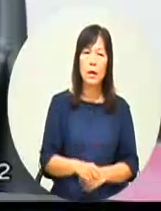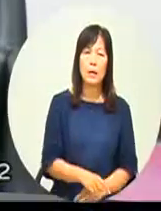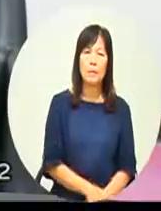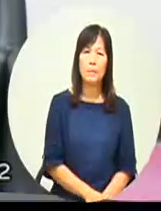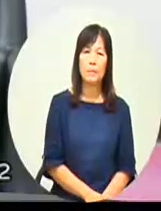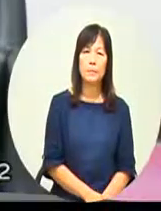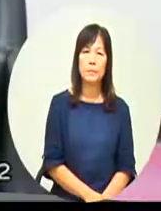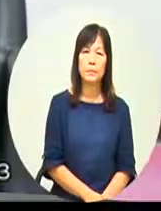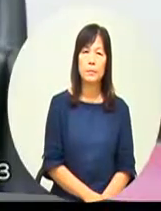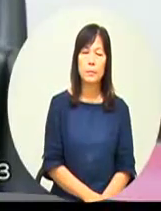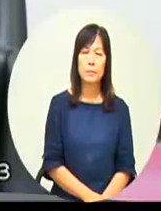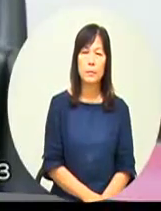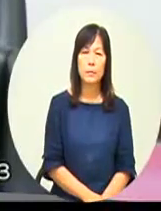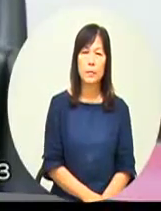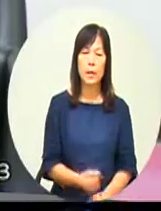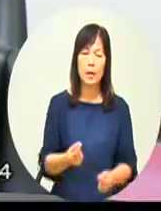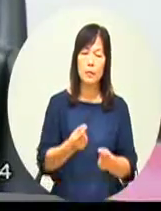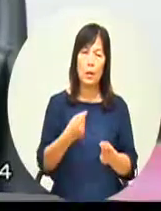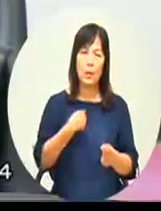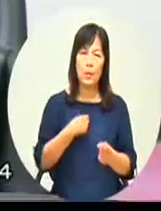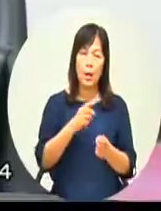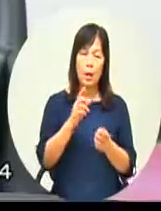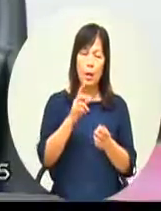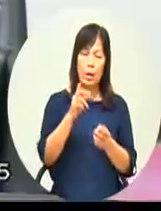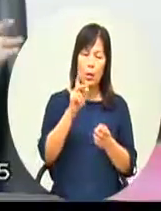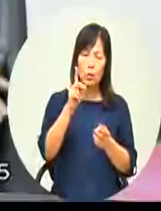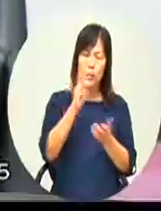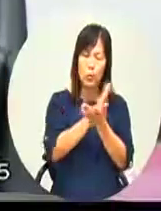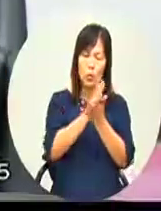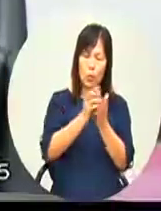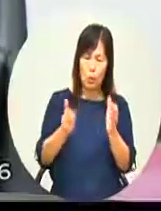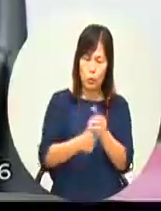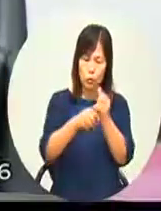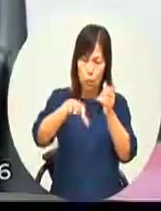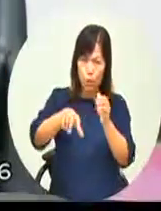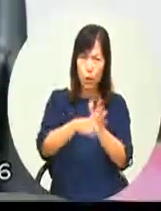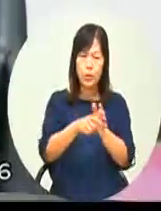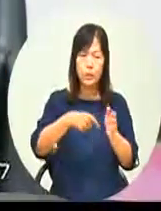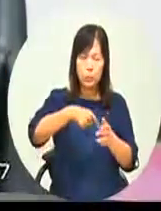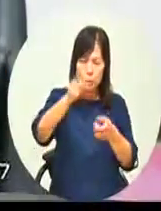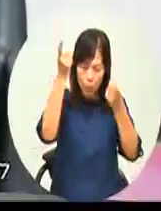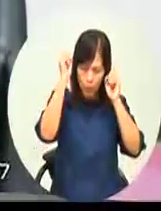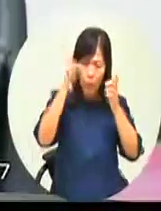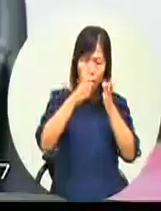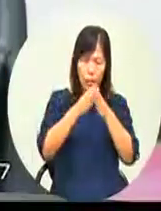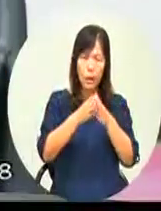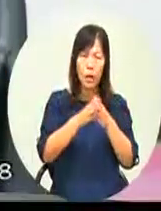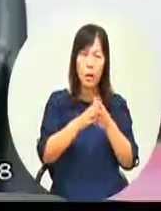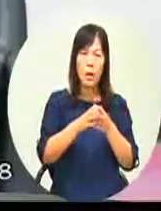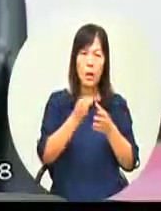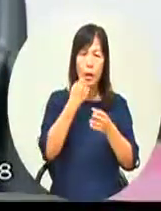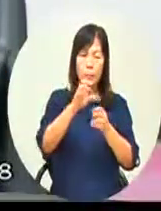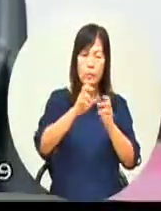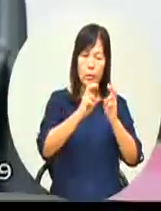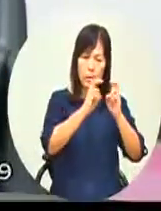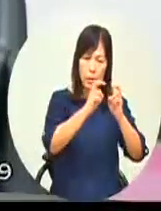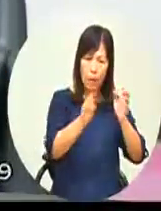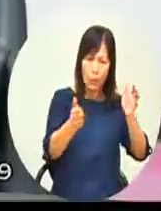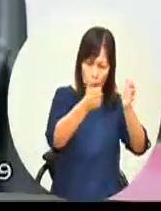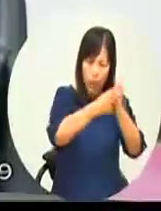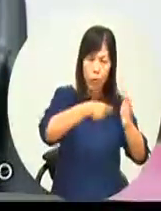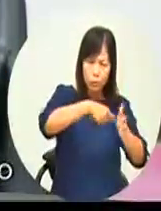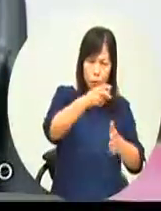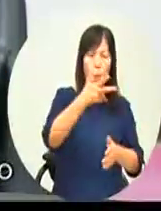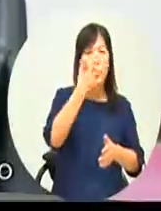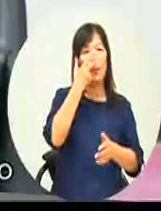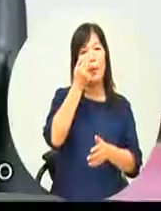那个我们比较好图书总馆，这样一个好的一个地方去玩的话，起码它可以搭捷运就可以到达。所